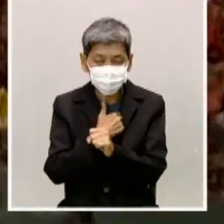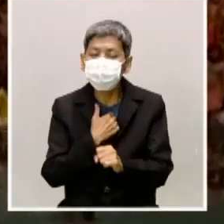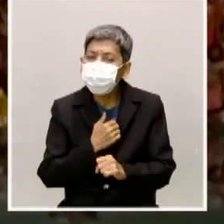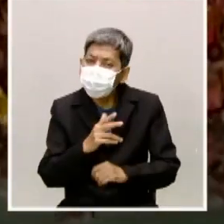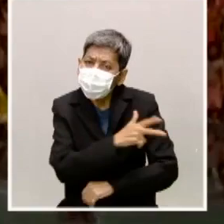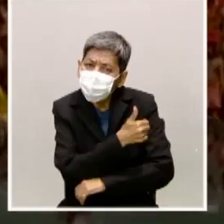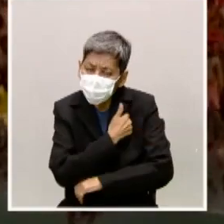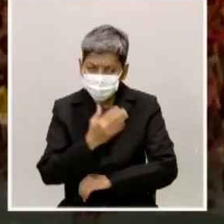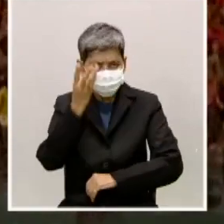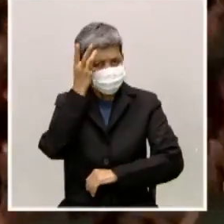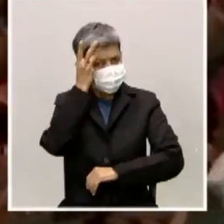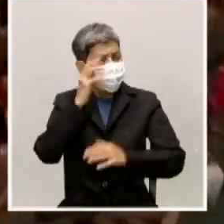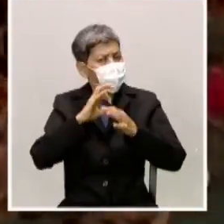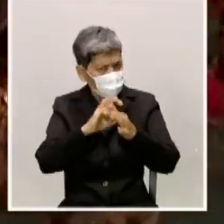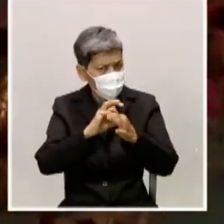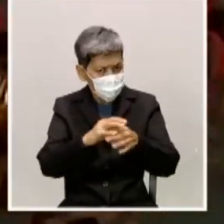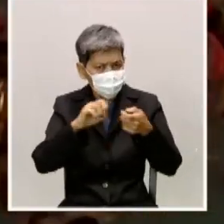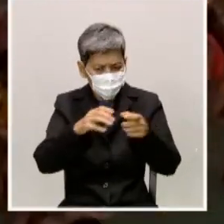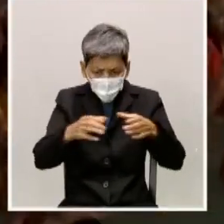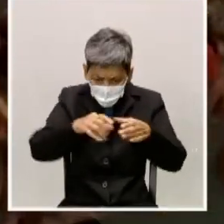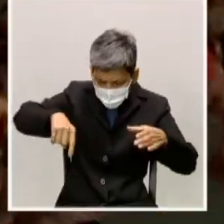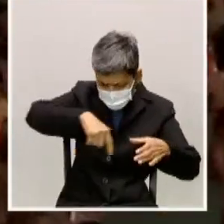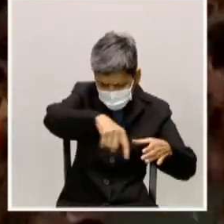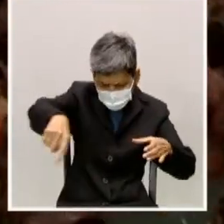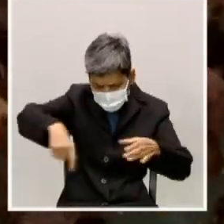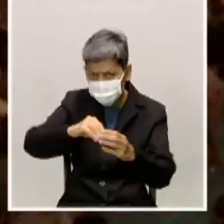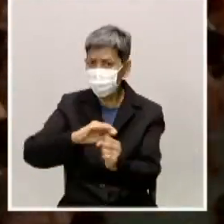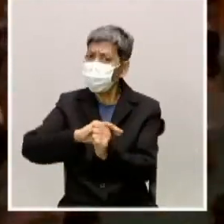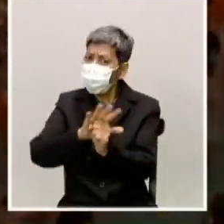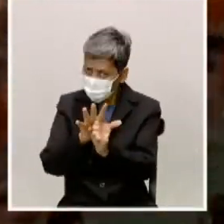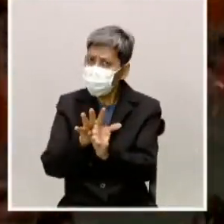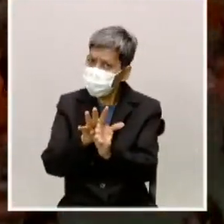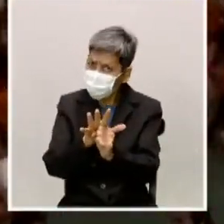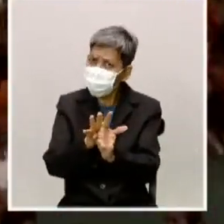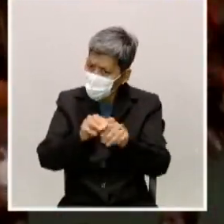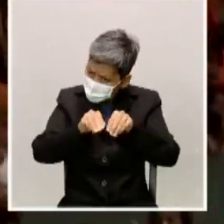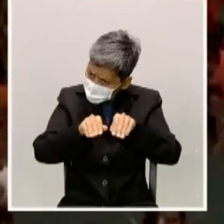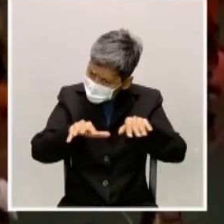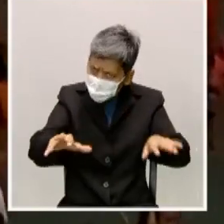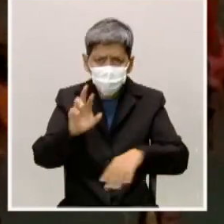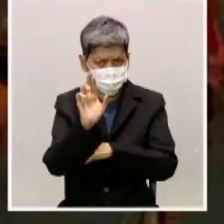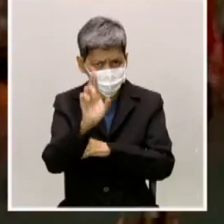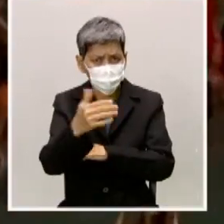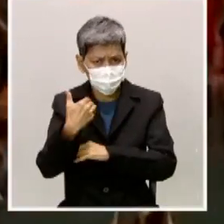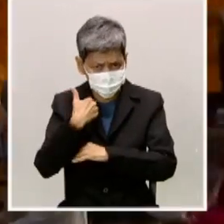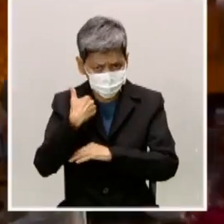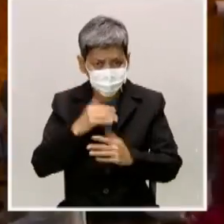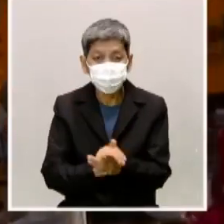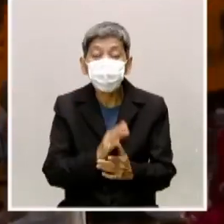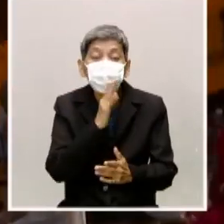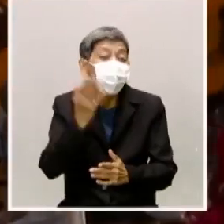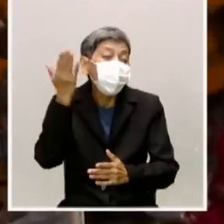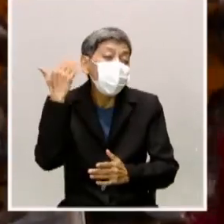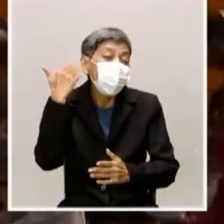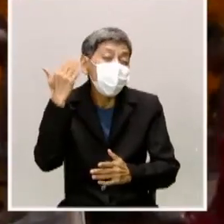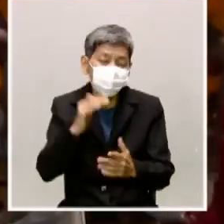างการแพทย์เขาก็กังวลค่ะว่าจะกลายเป็นคลัสเตอร์ใหม่ทำให้การแพร่ระบาดของอินเดียเนี่ยย่ำแย่กว่าเดิมและถ้าจำกันได้น